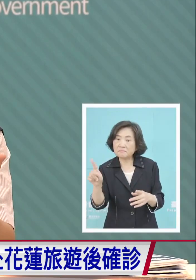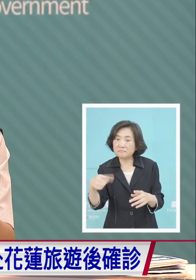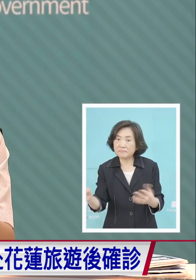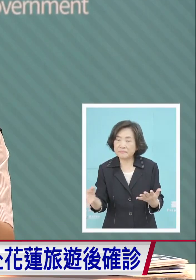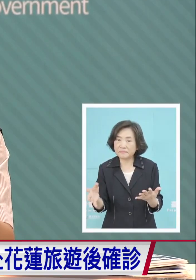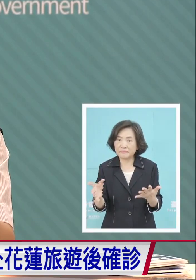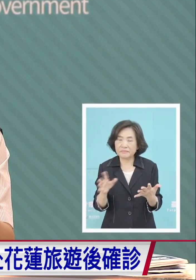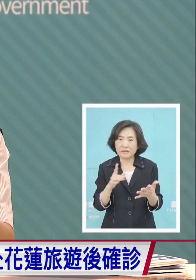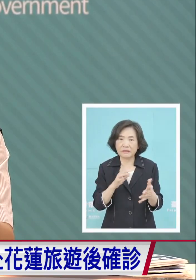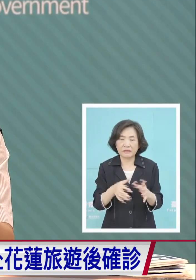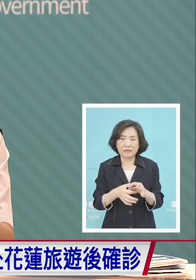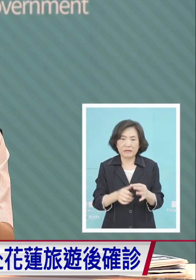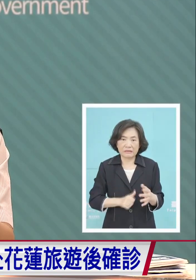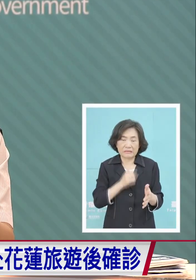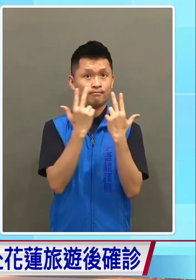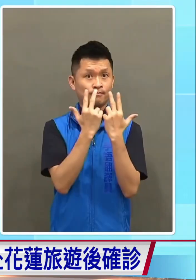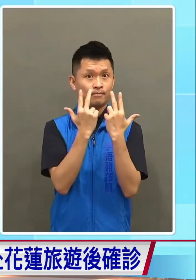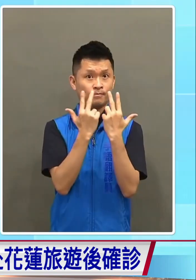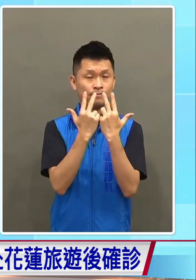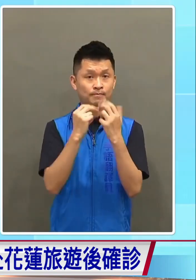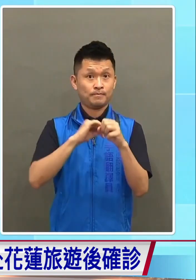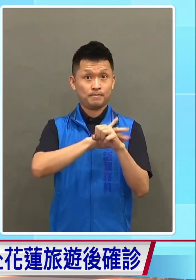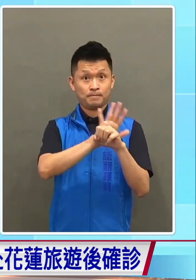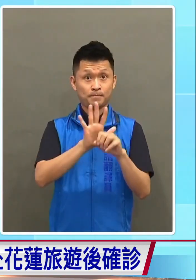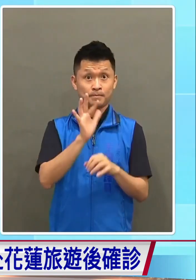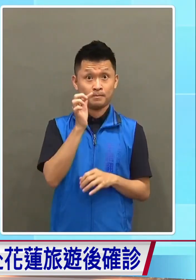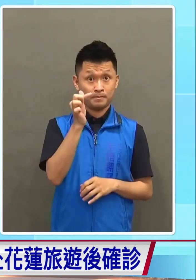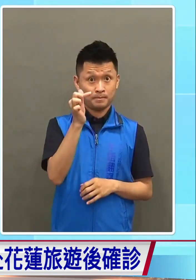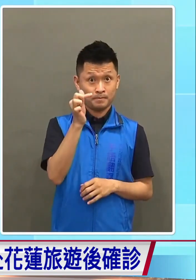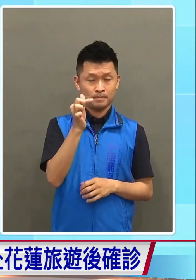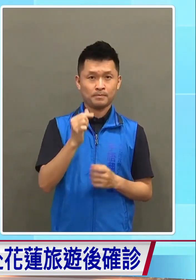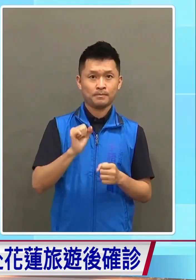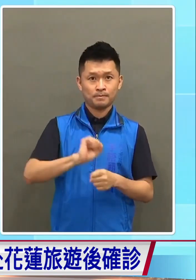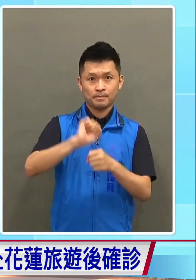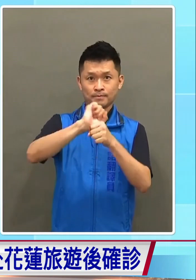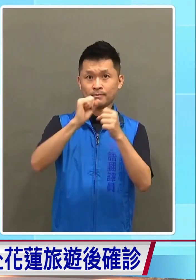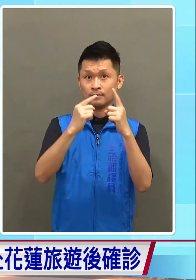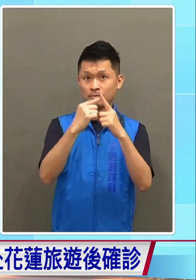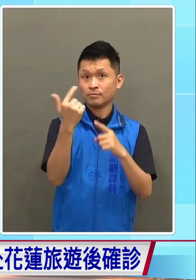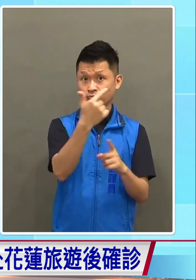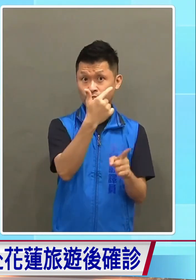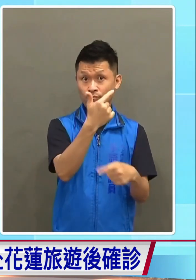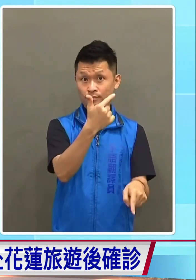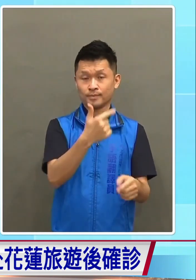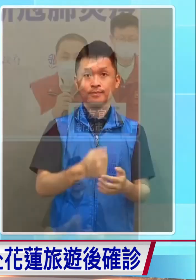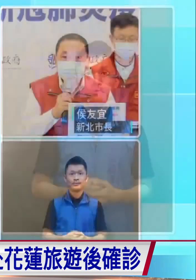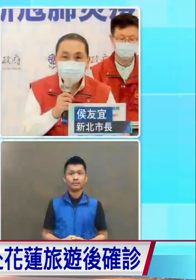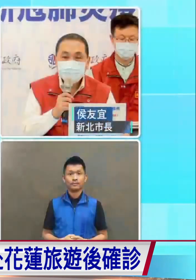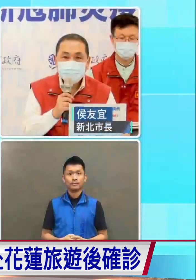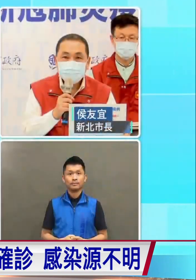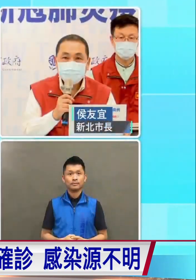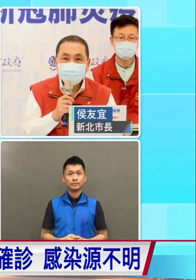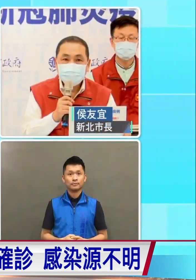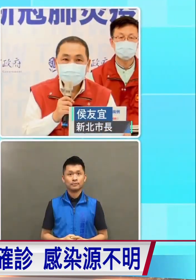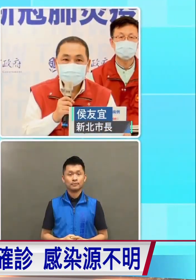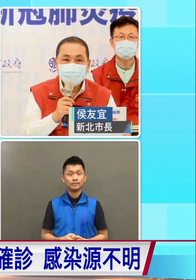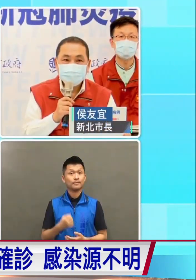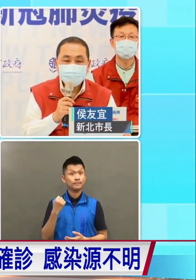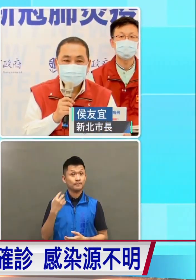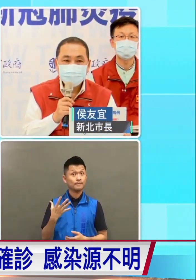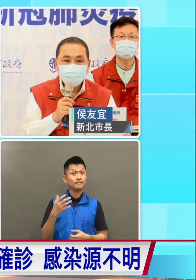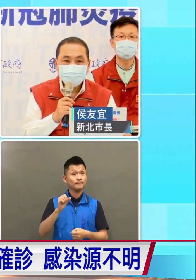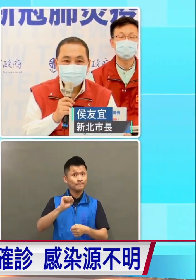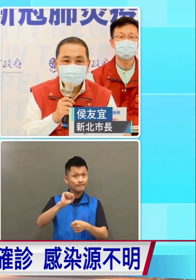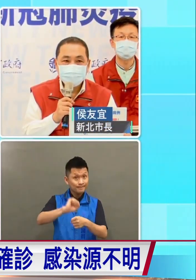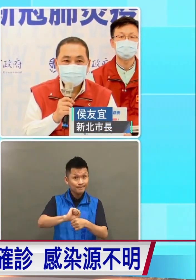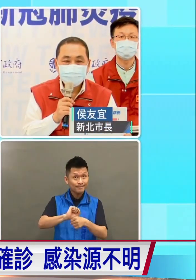新北市今天新增的六例病例呢，是家族到花莲旅游之后采检确诊，而台北市今天新增一例是外